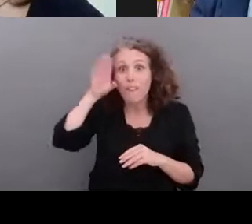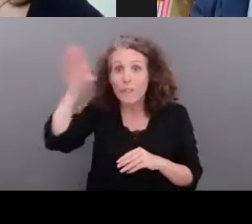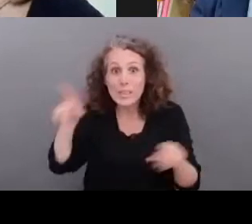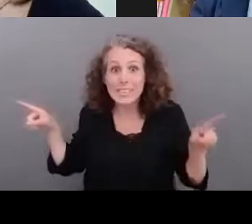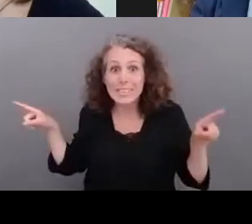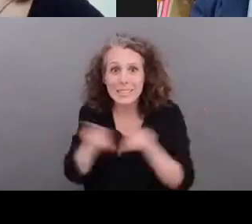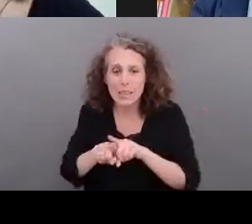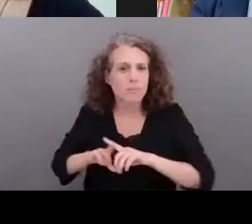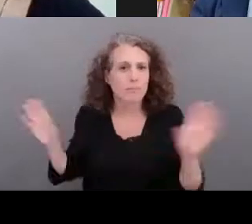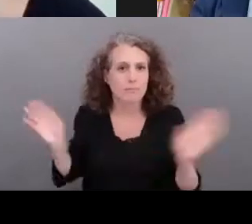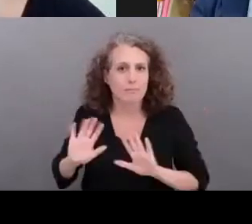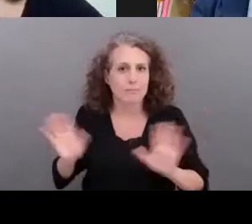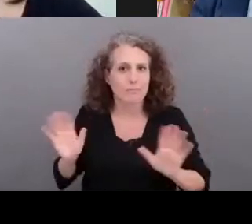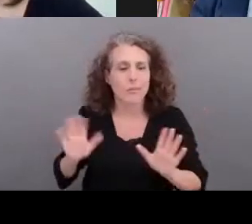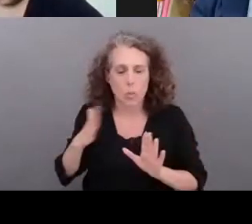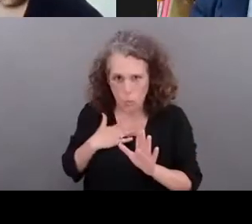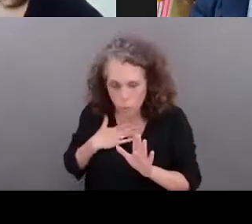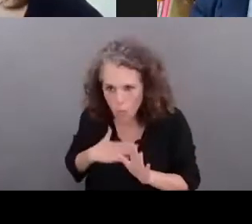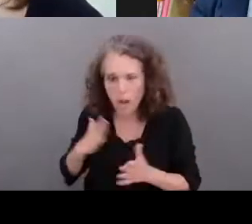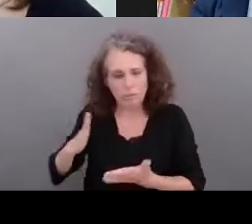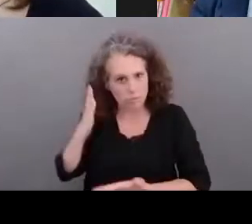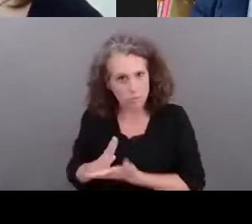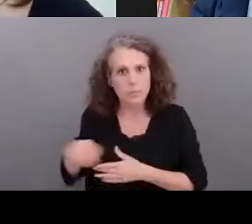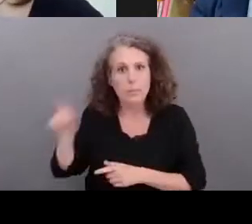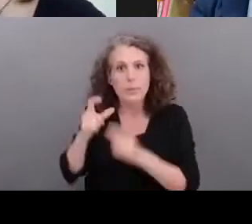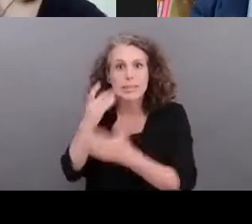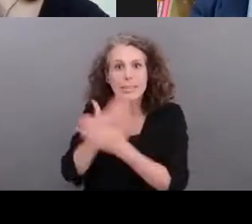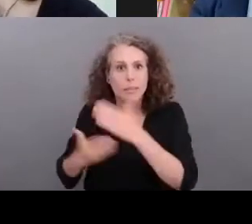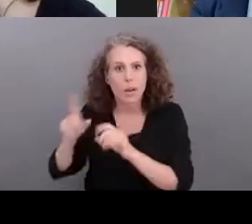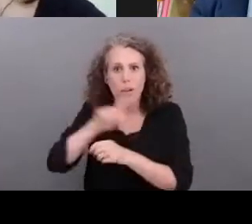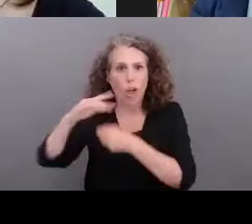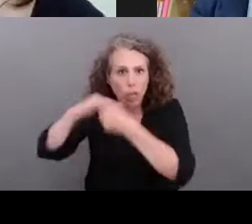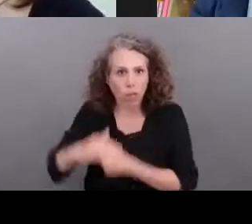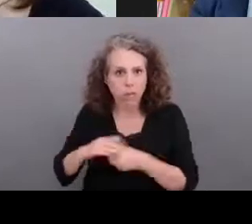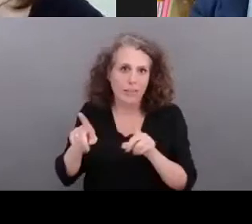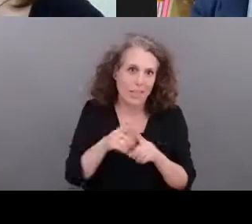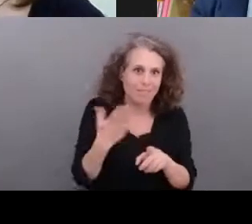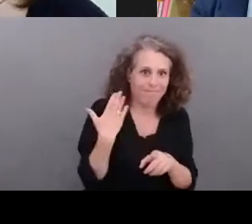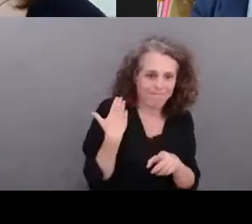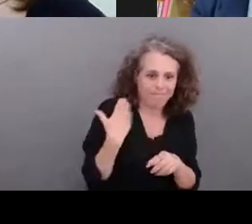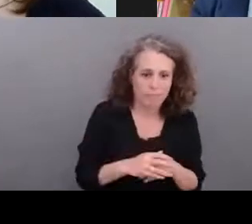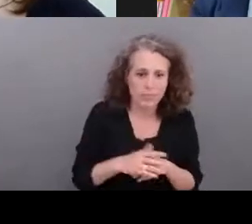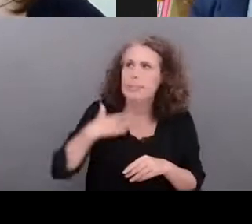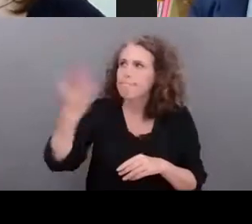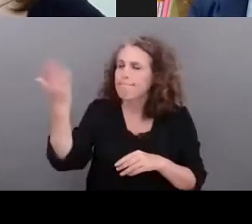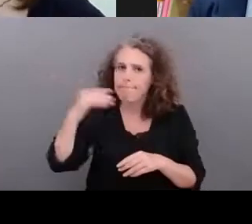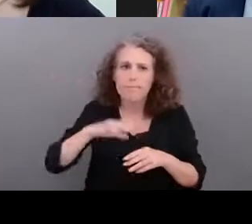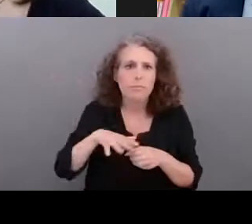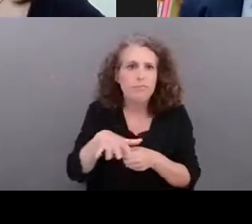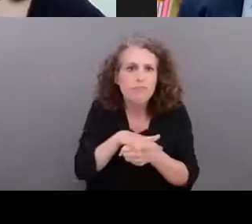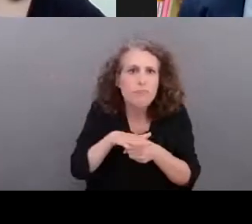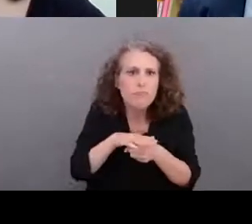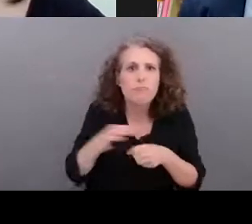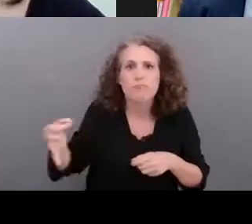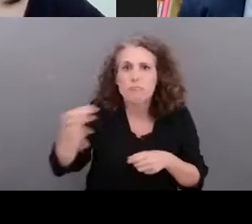que les écueils qui ont eu lieu une première fois ne se répètent pas. Outre nos recommandations, nous lançons un appel